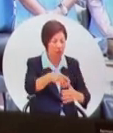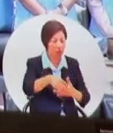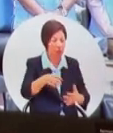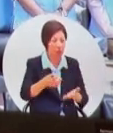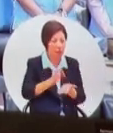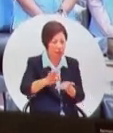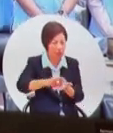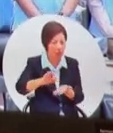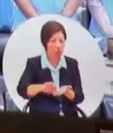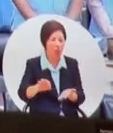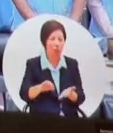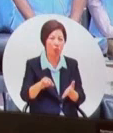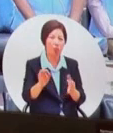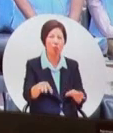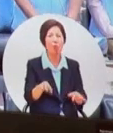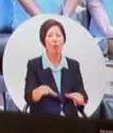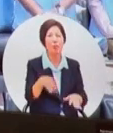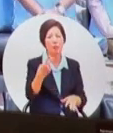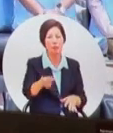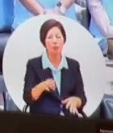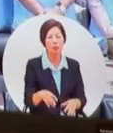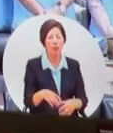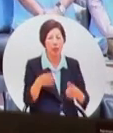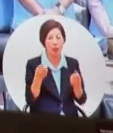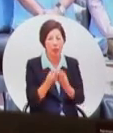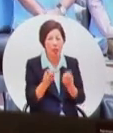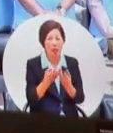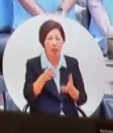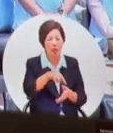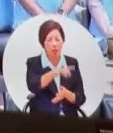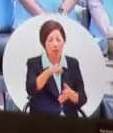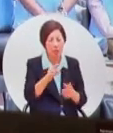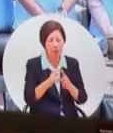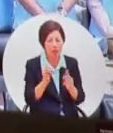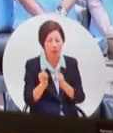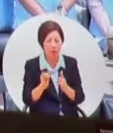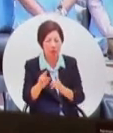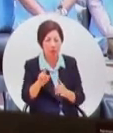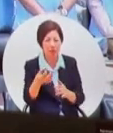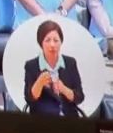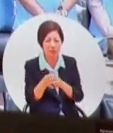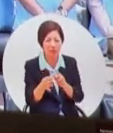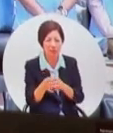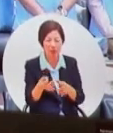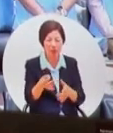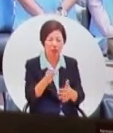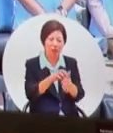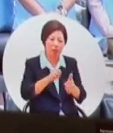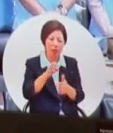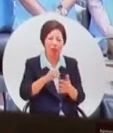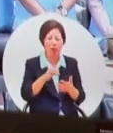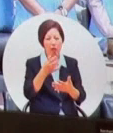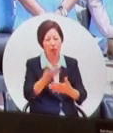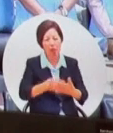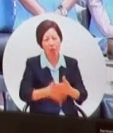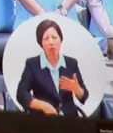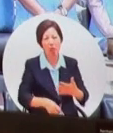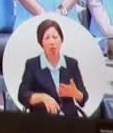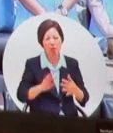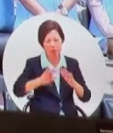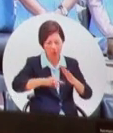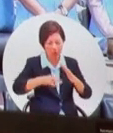然后呢，还把我们的灾民的钱七扣八扣？最后给的钱不是他原先修缮的